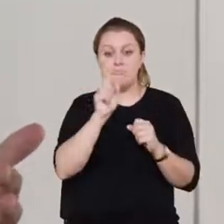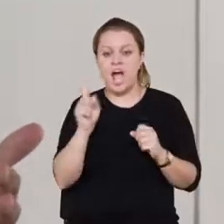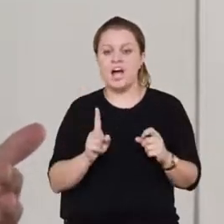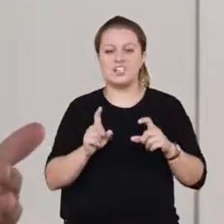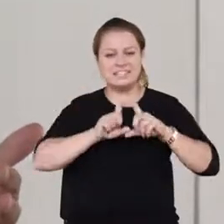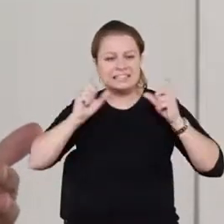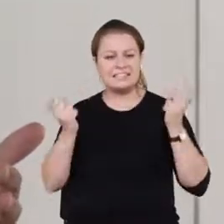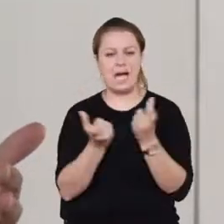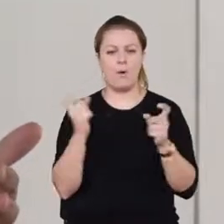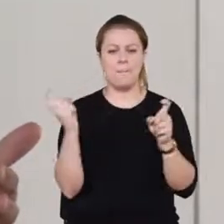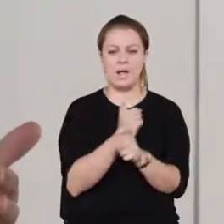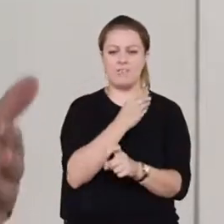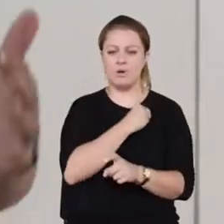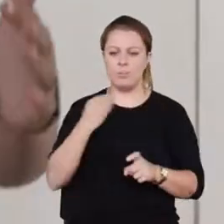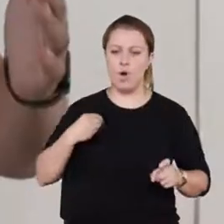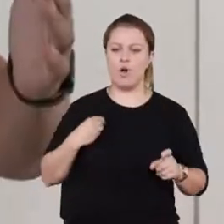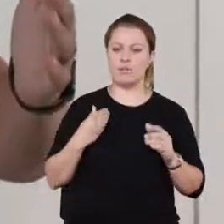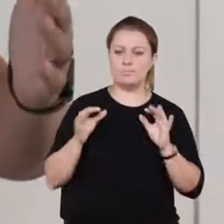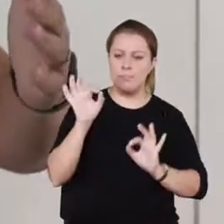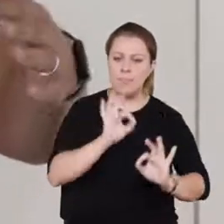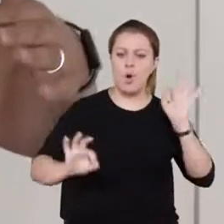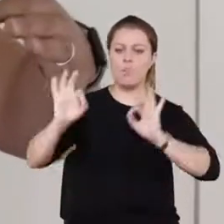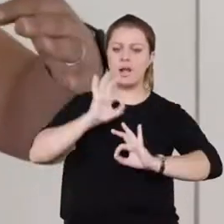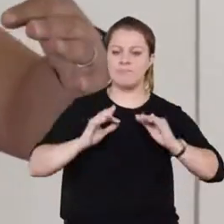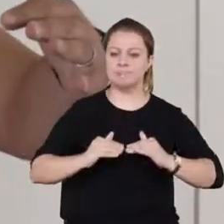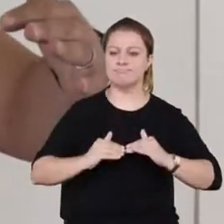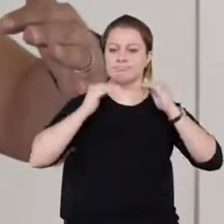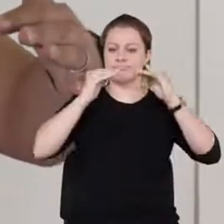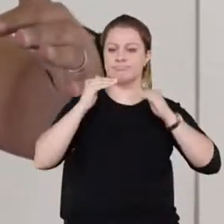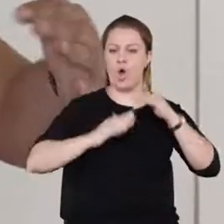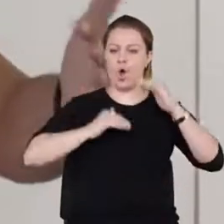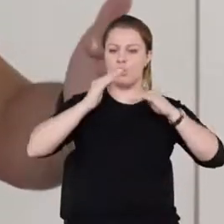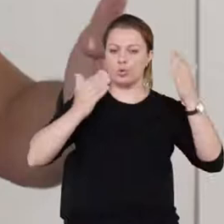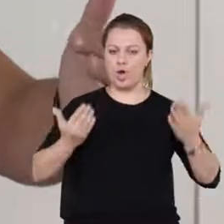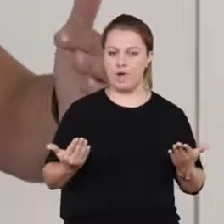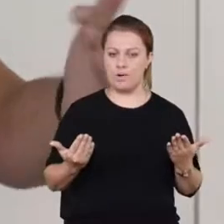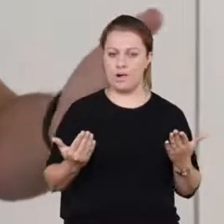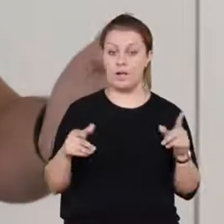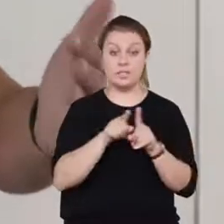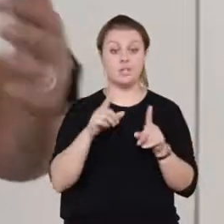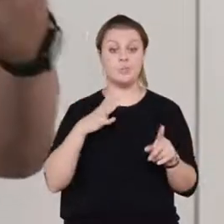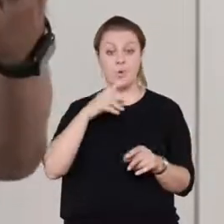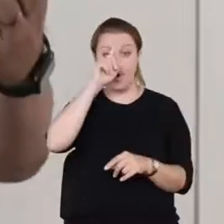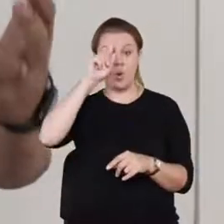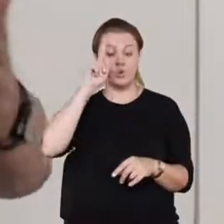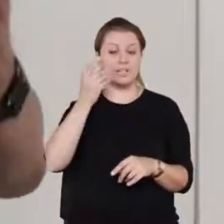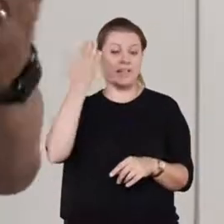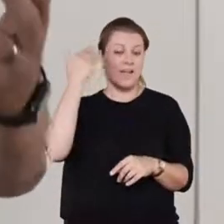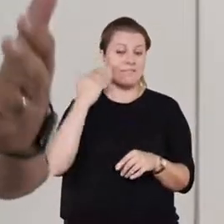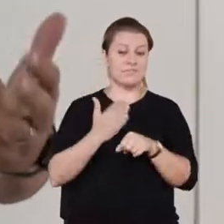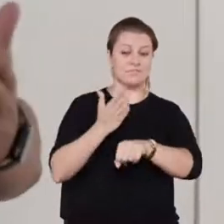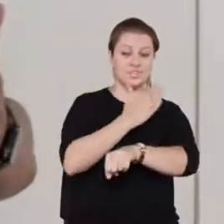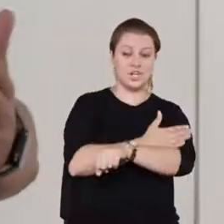państwa polskiego. Więc mieliśmy ludzi, którzy wcześniej na przykład znali się, bo to były małe środowiska, oni się w większości